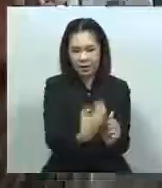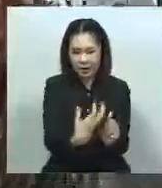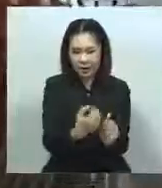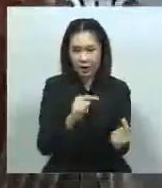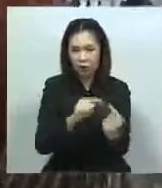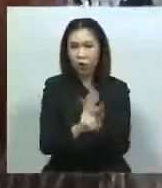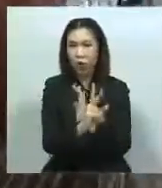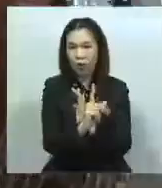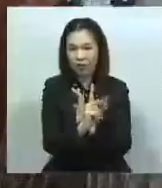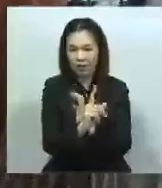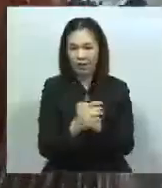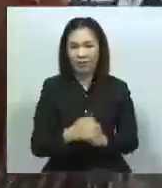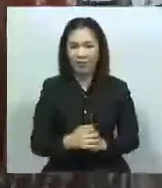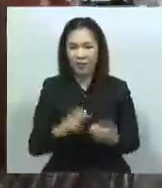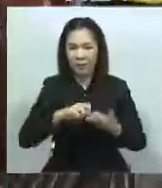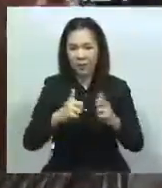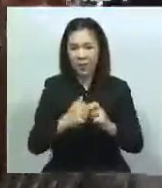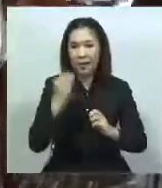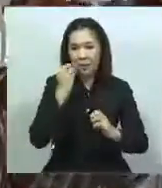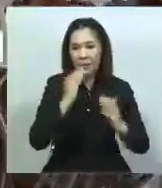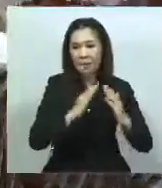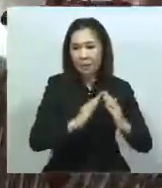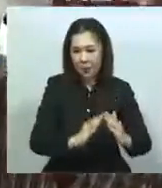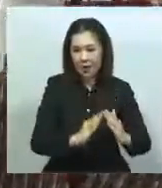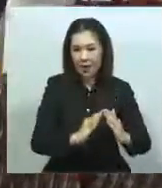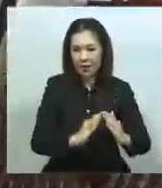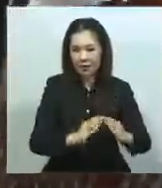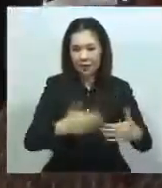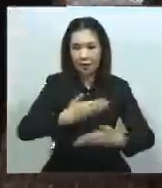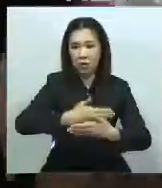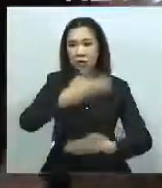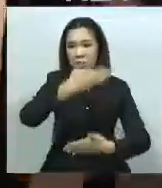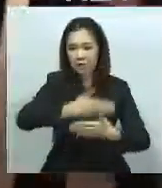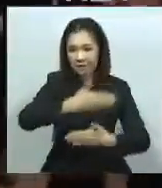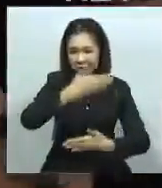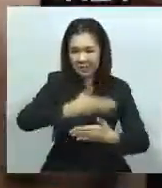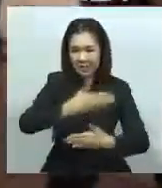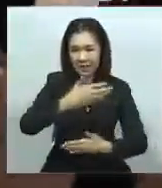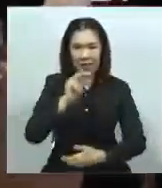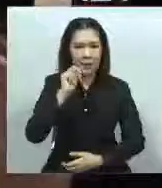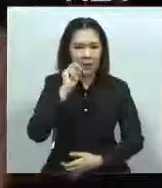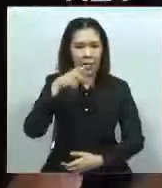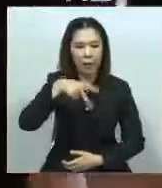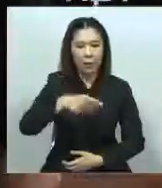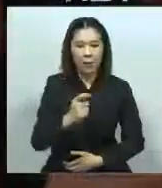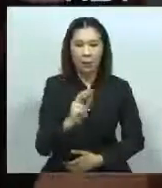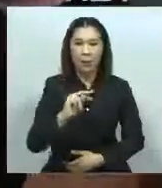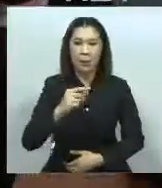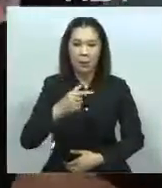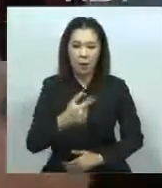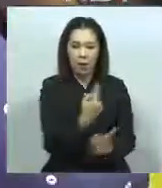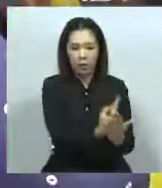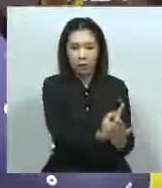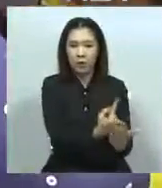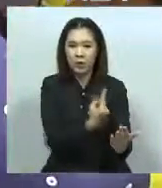ภอน้ำพองจังหวัดขอนแก่นเกี่ยวกับเรื่องของที่อยู่อาศัยนิคมสร้างตนเองเขื่อนอุบลรัตน์อำเภอน้ำพองโดยมีผู้แทนจากฝ่ายปกคร